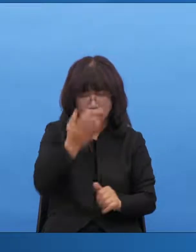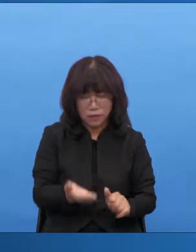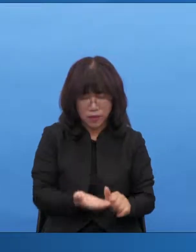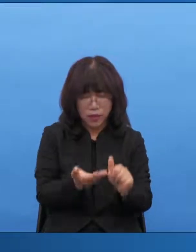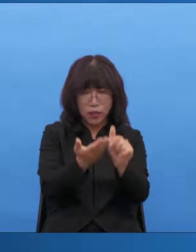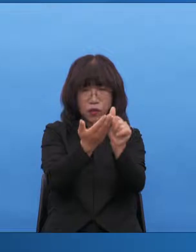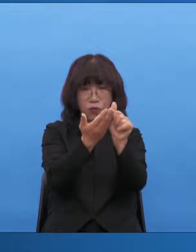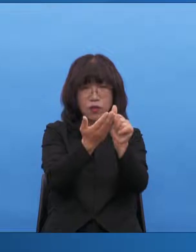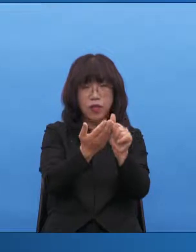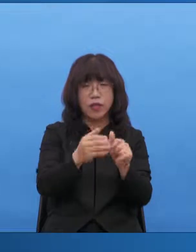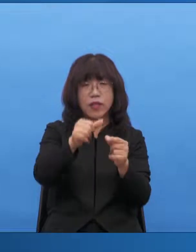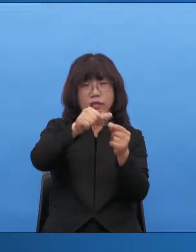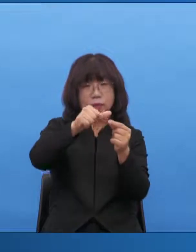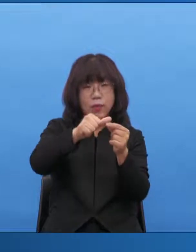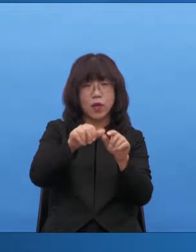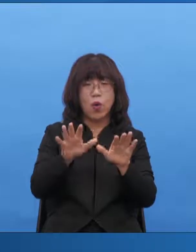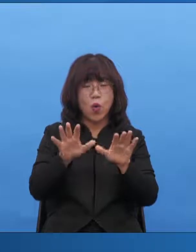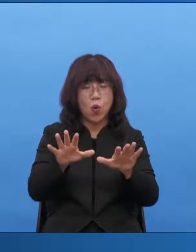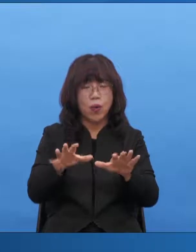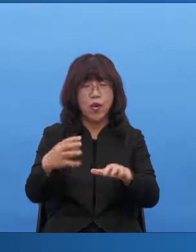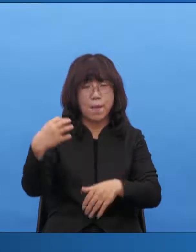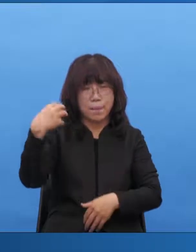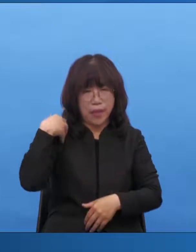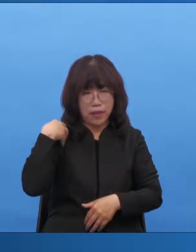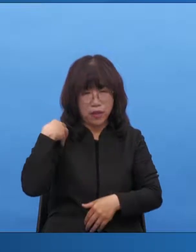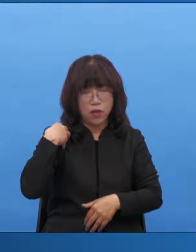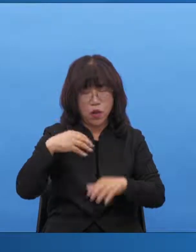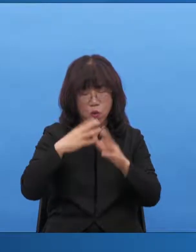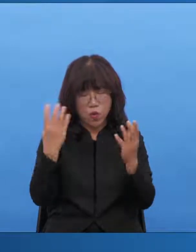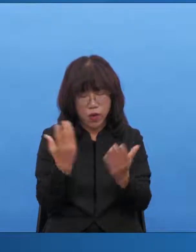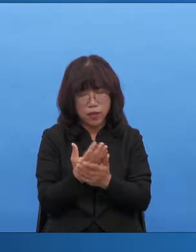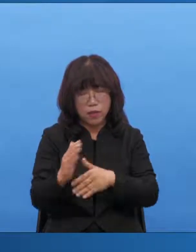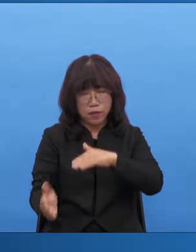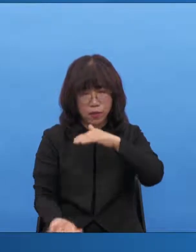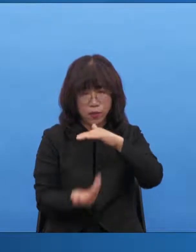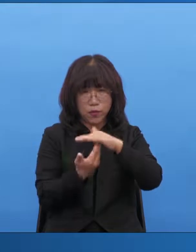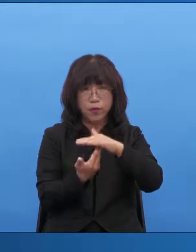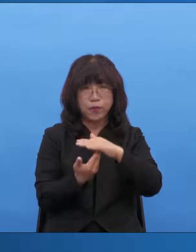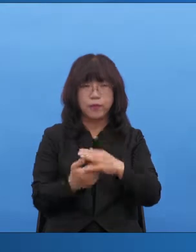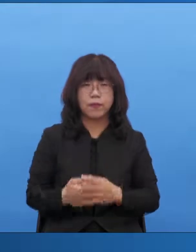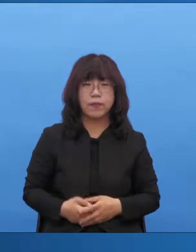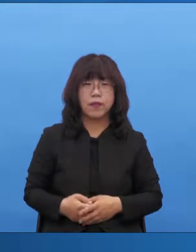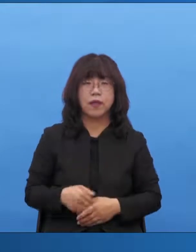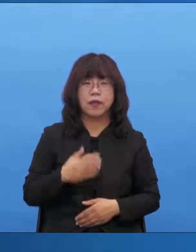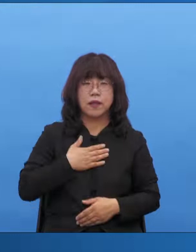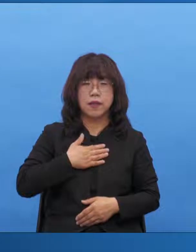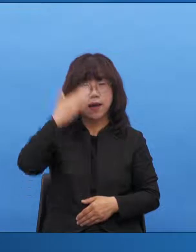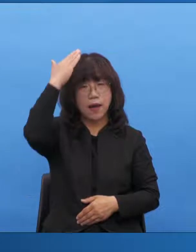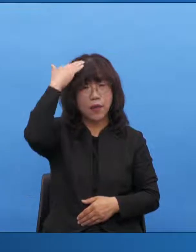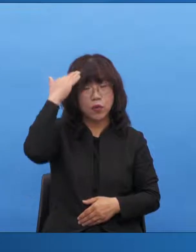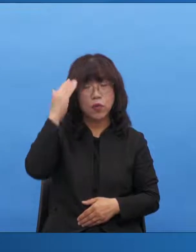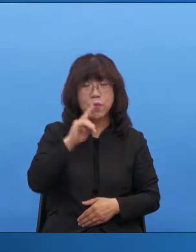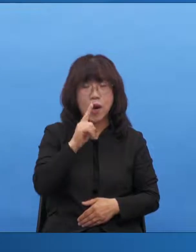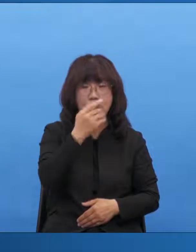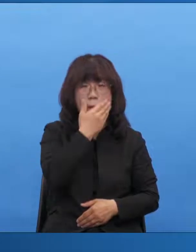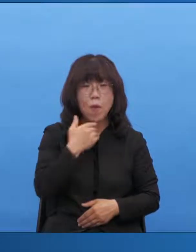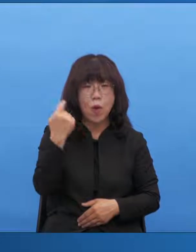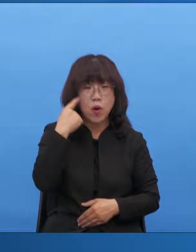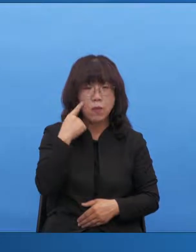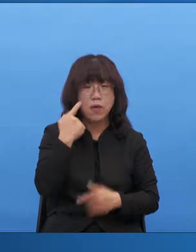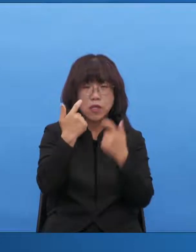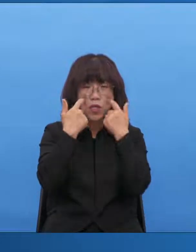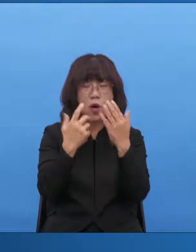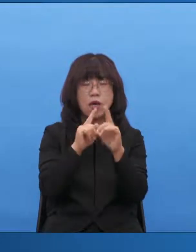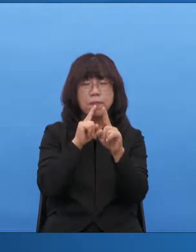cours. Cinquièmement et dernièrement, compléter ce qui doit être fait chaque jour. Moi, j'étudie 33 mots coréens par